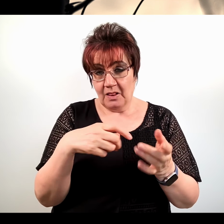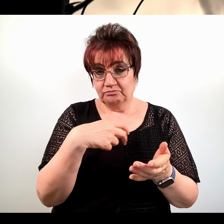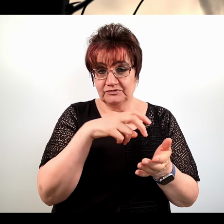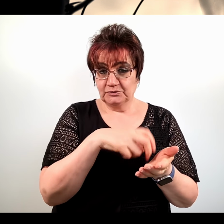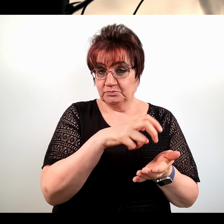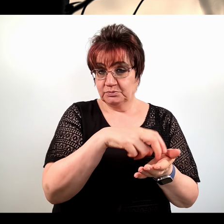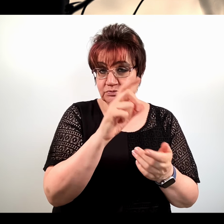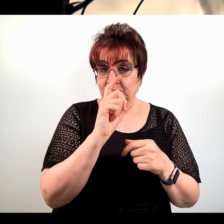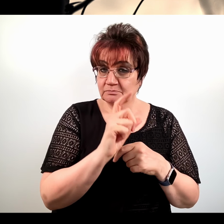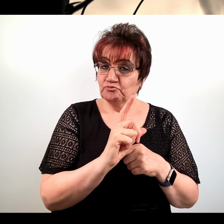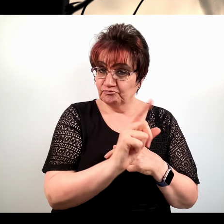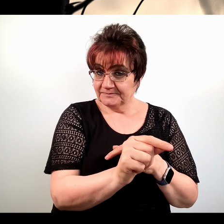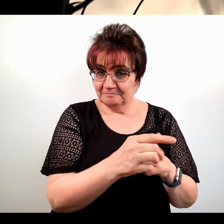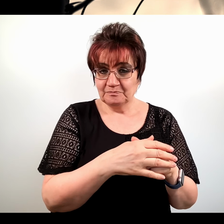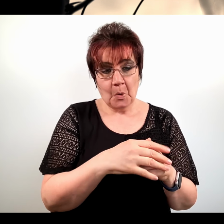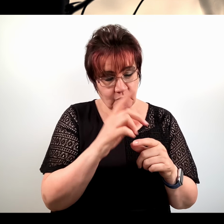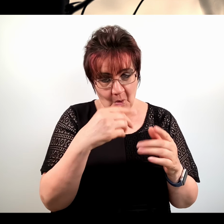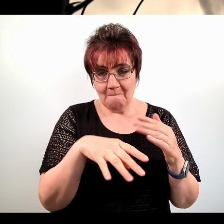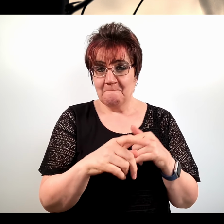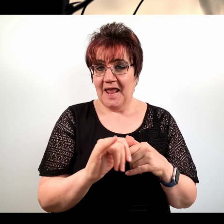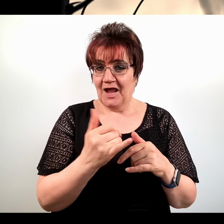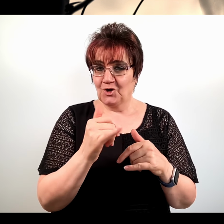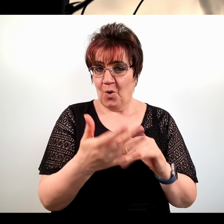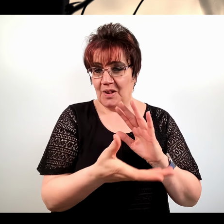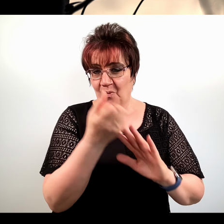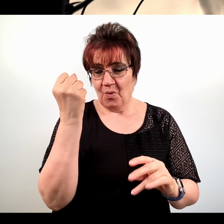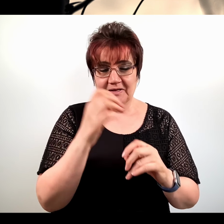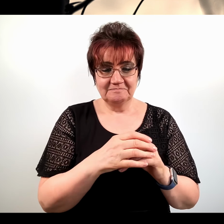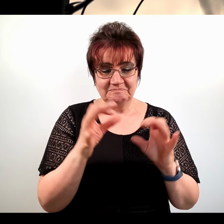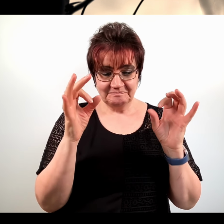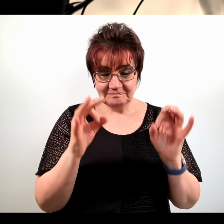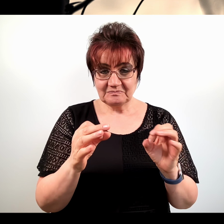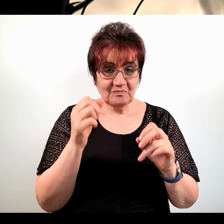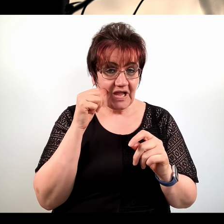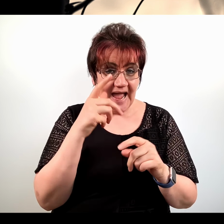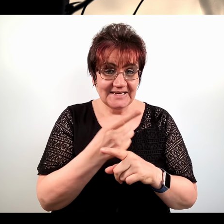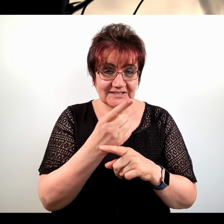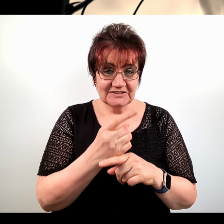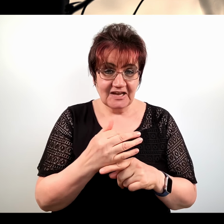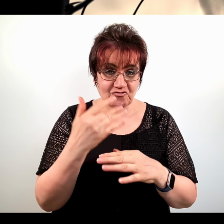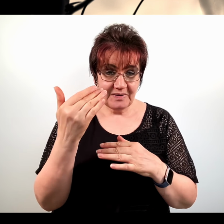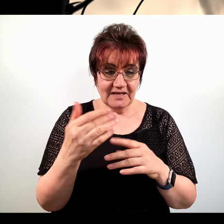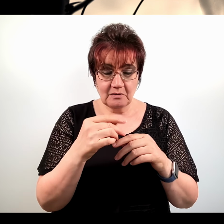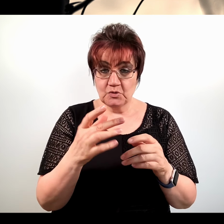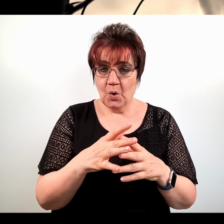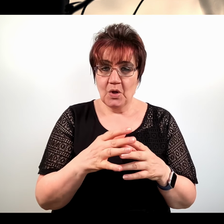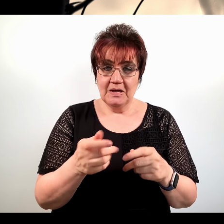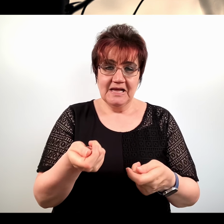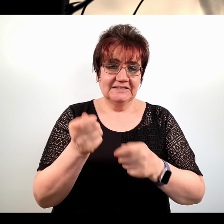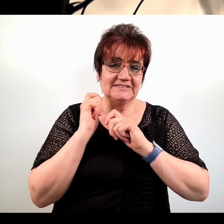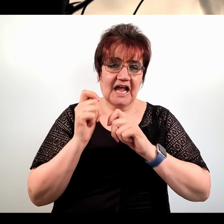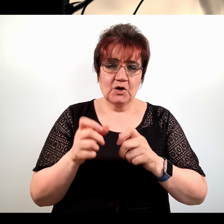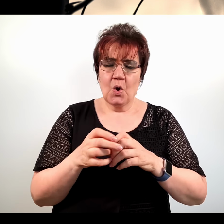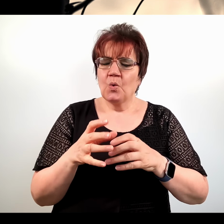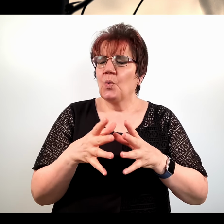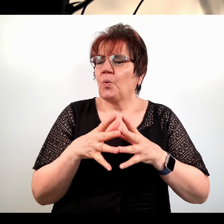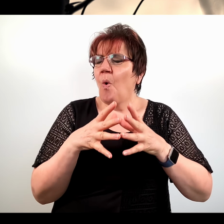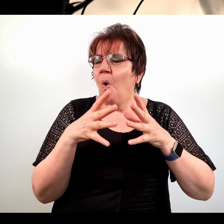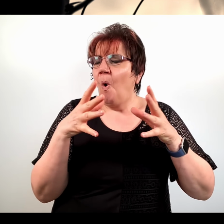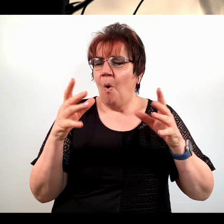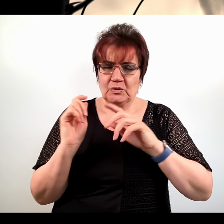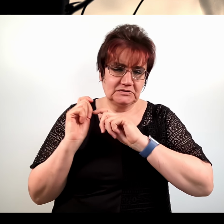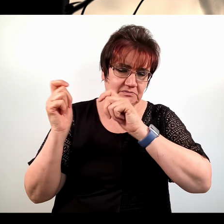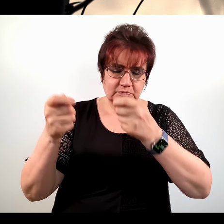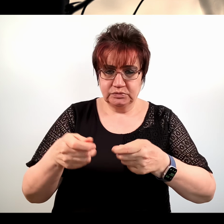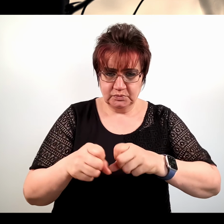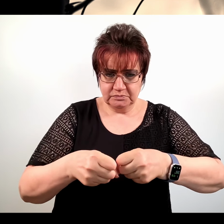los und holte noch mehr Gold. Nach einiger Zeit kam er mit einem großen Sack wieder, öffnete diesen